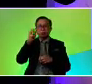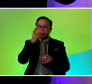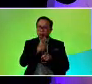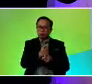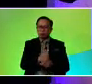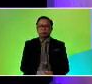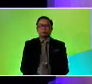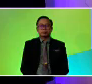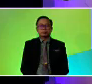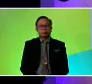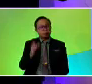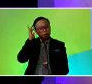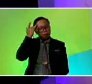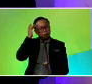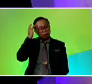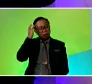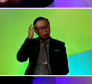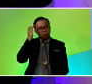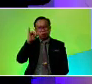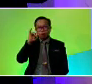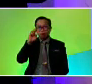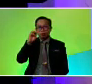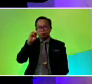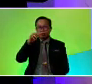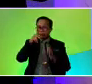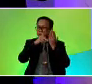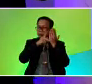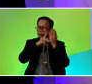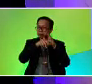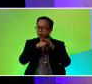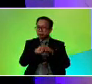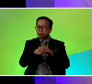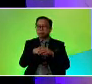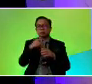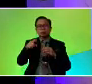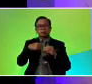tidak tahu apakah implikasi Selepas itu oke kadang-kadang